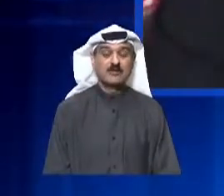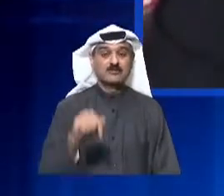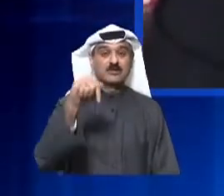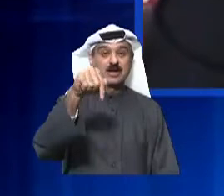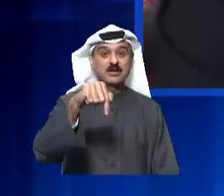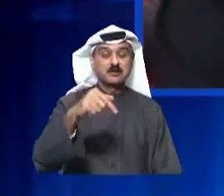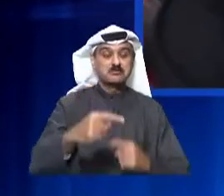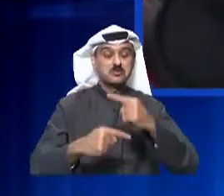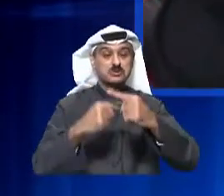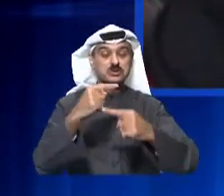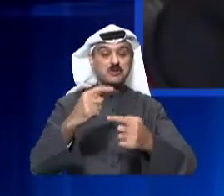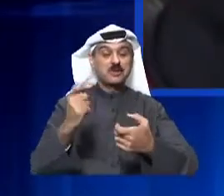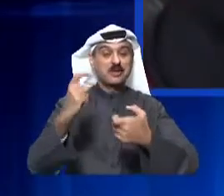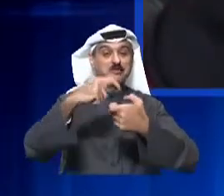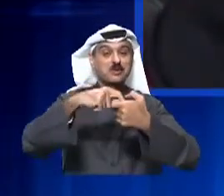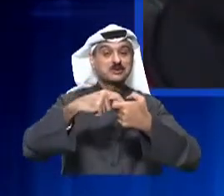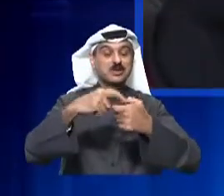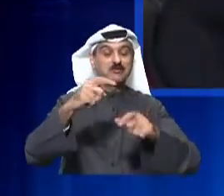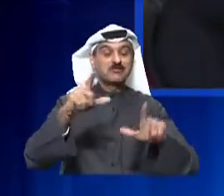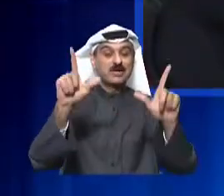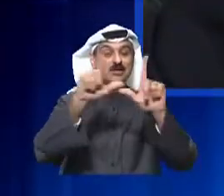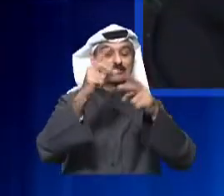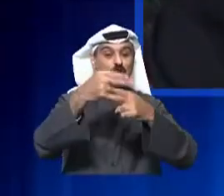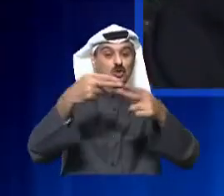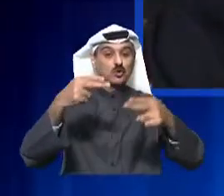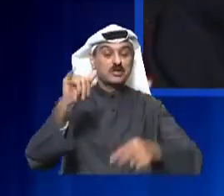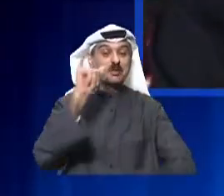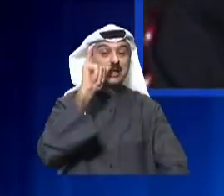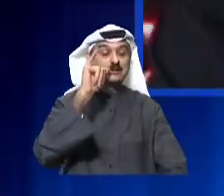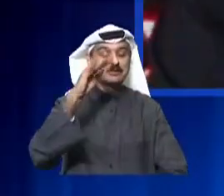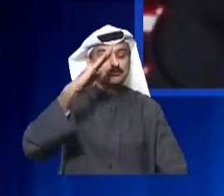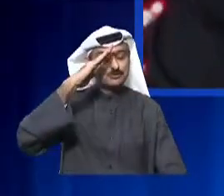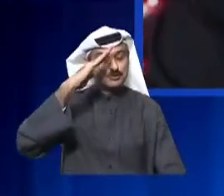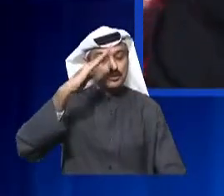شهيد مراسل تلفزيون دولة الكويت من لندن كان معنا، شكرا لك على هذه التفاصيل جمال.